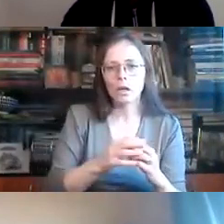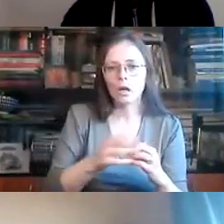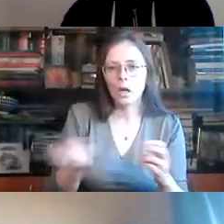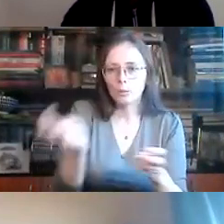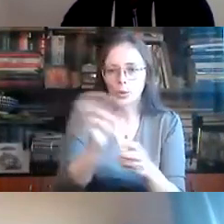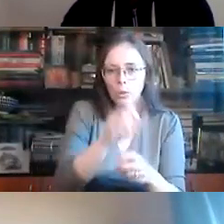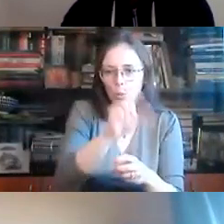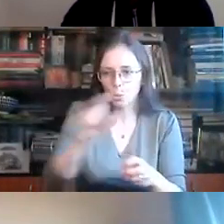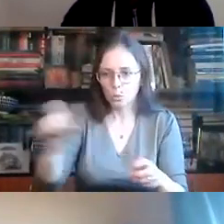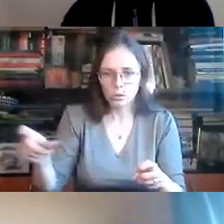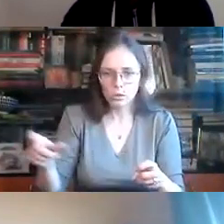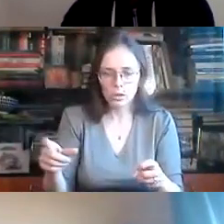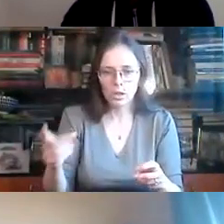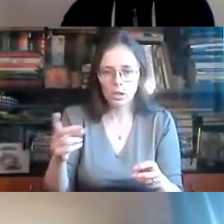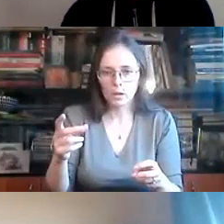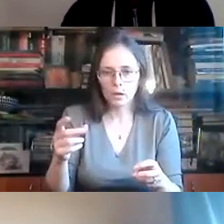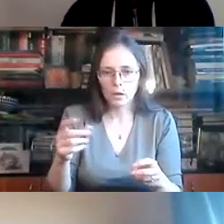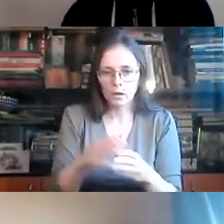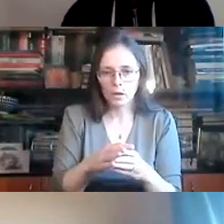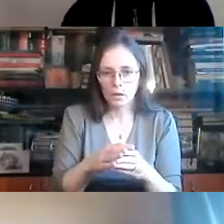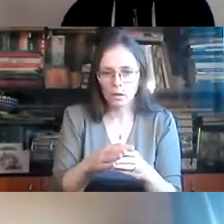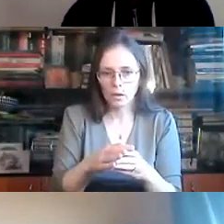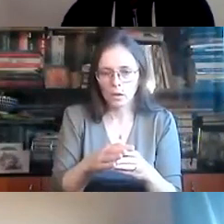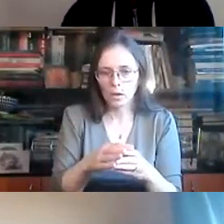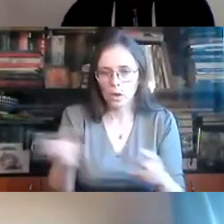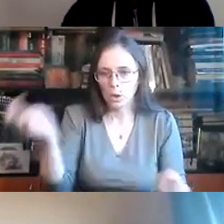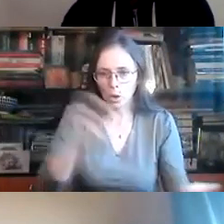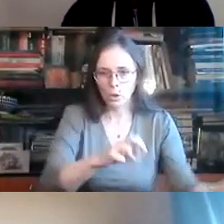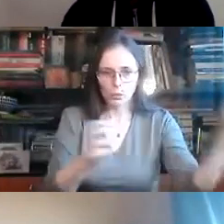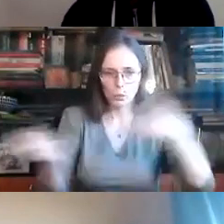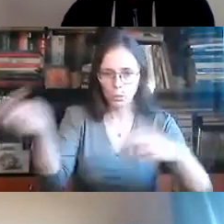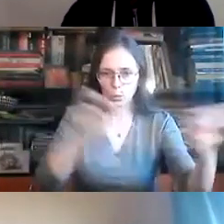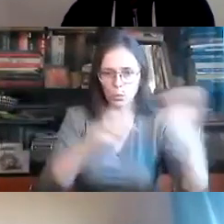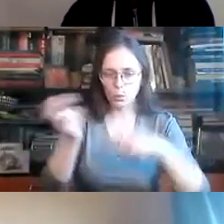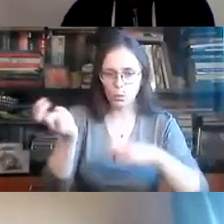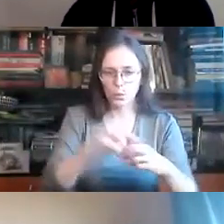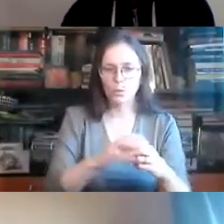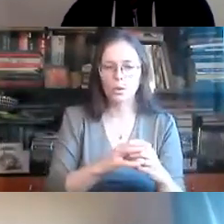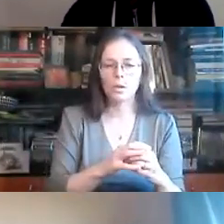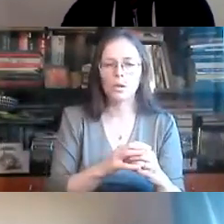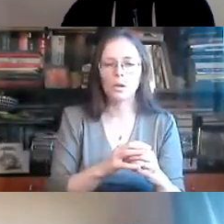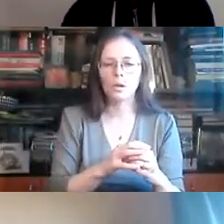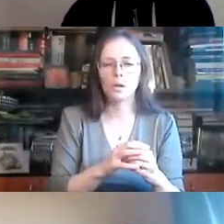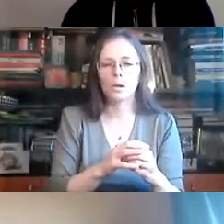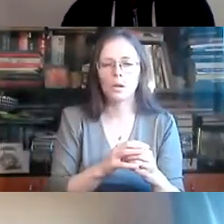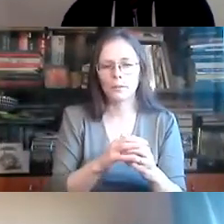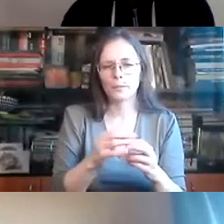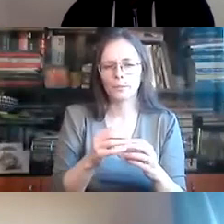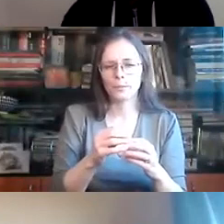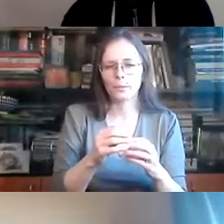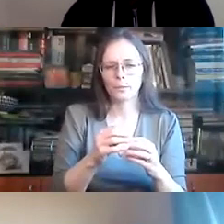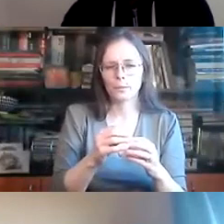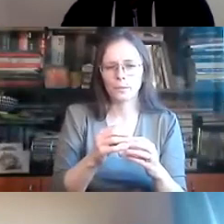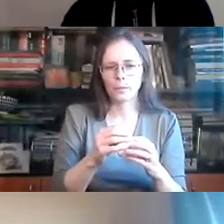и, простите, доходит до того, что они открывают лэптоп, открывают Википедию, начинают читать